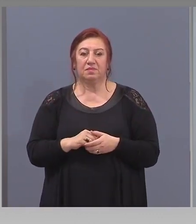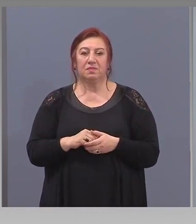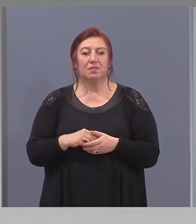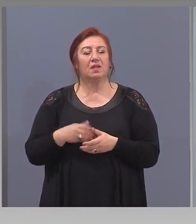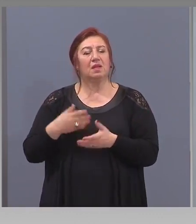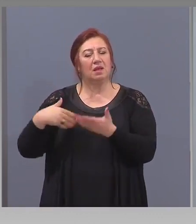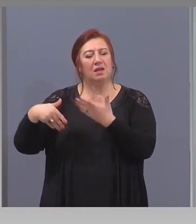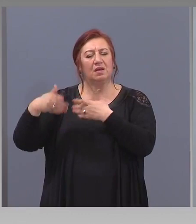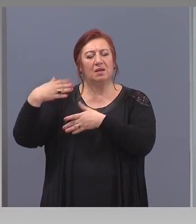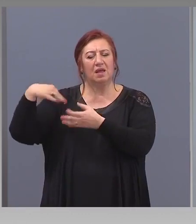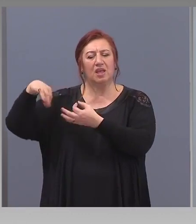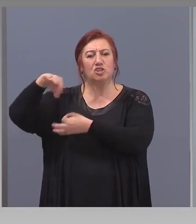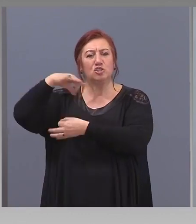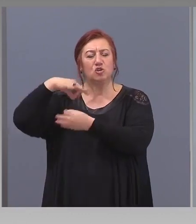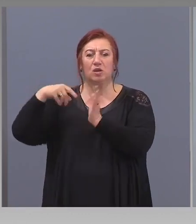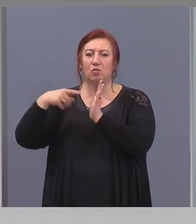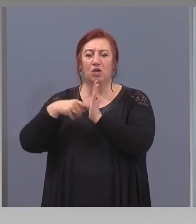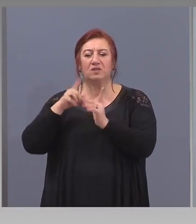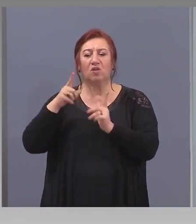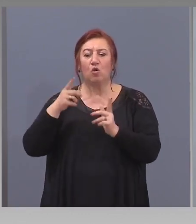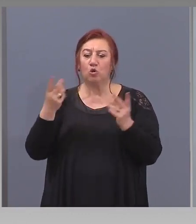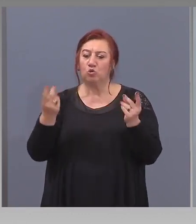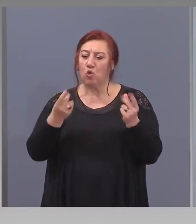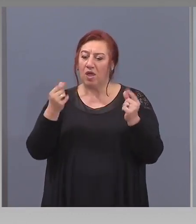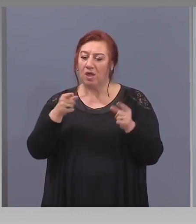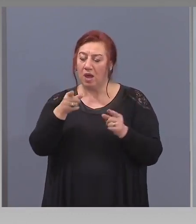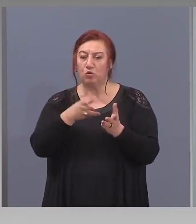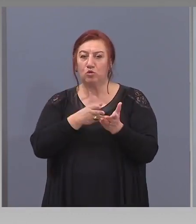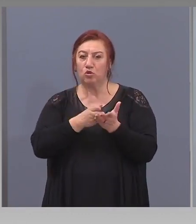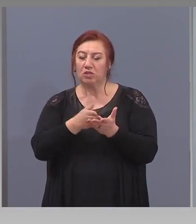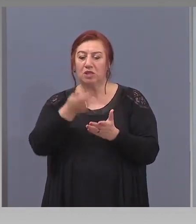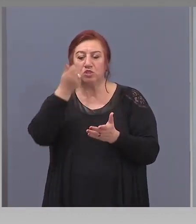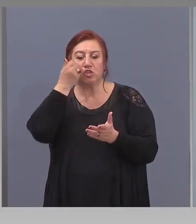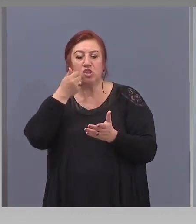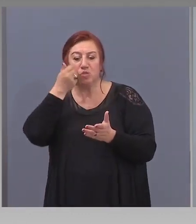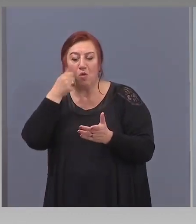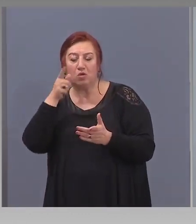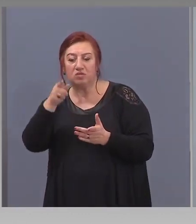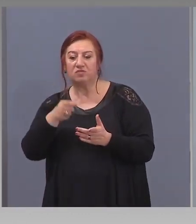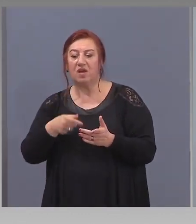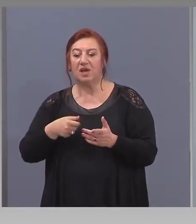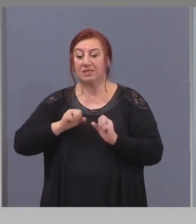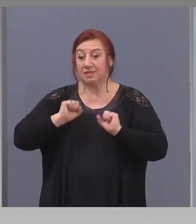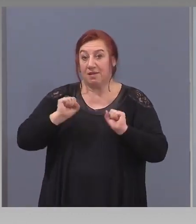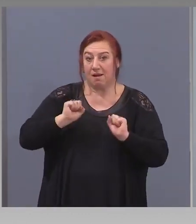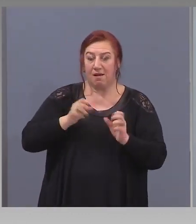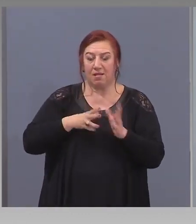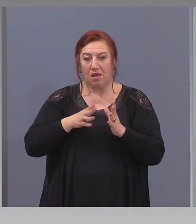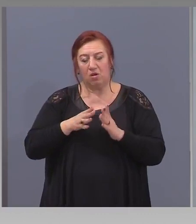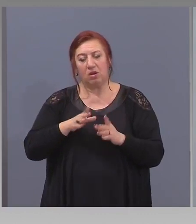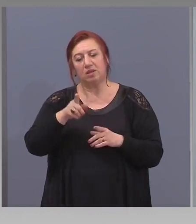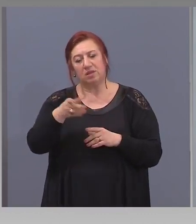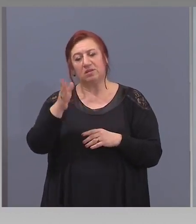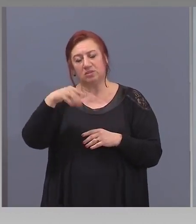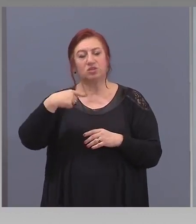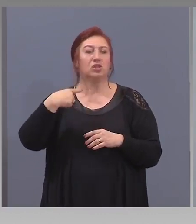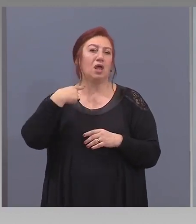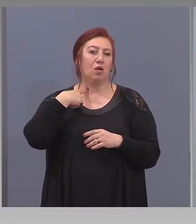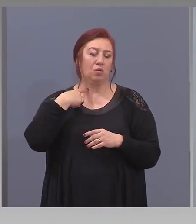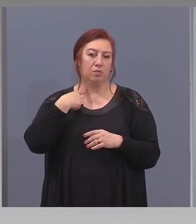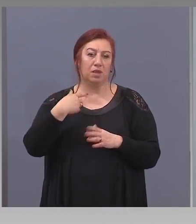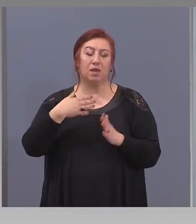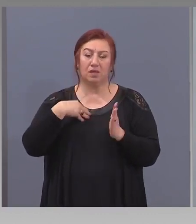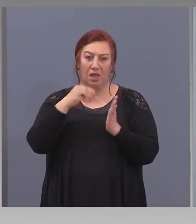Историята показва, че който се заиграе по този начин с страховете на хората, губи. Гарантирано губи. Нашата